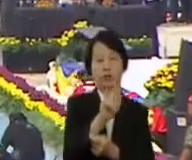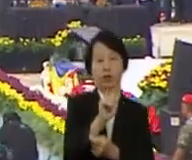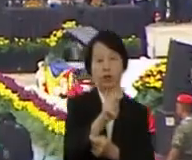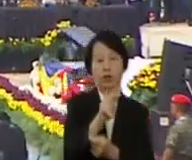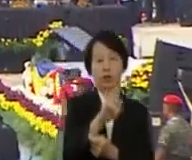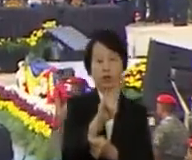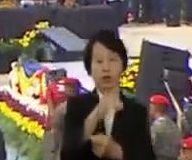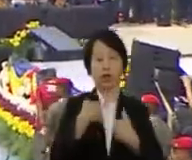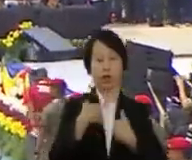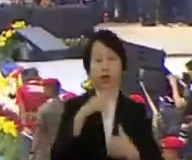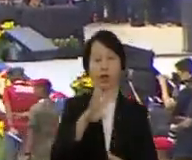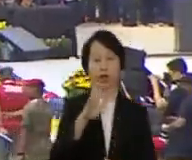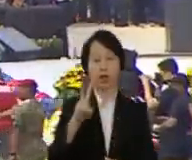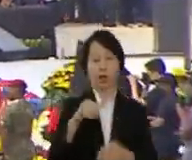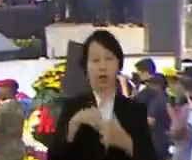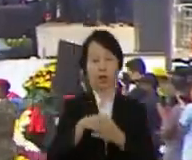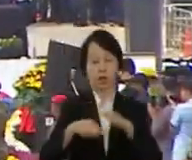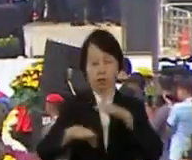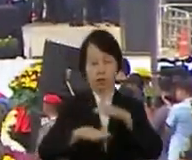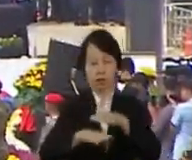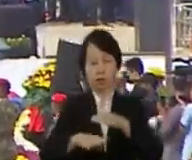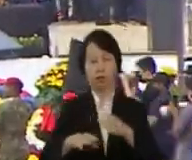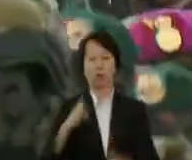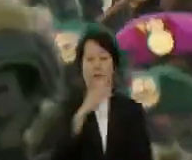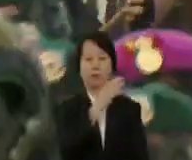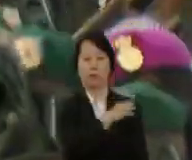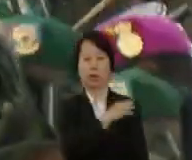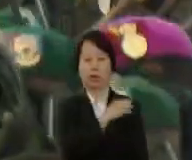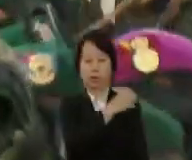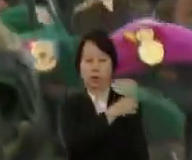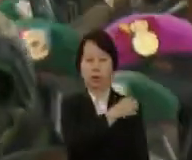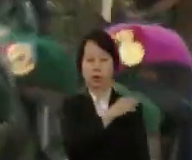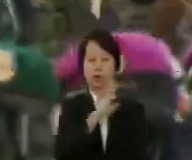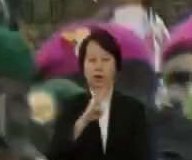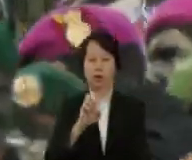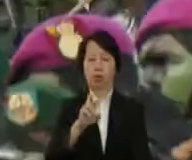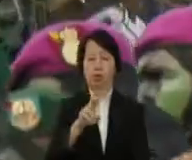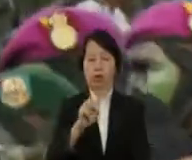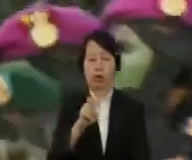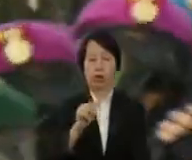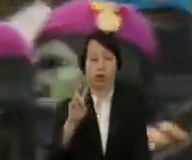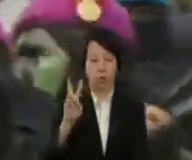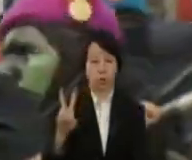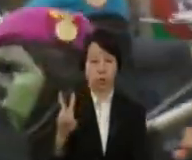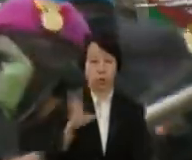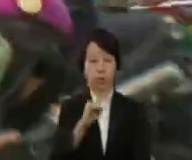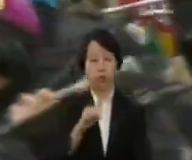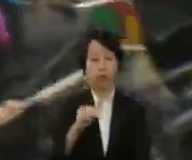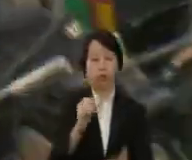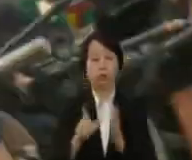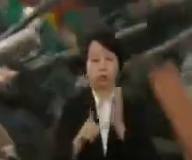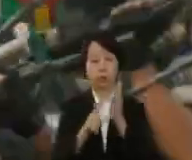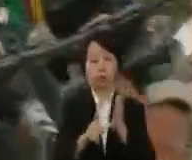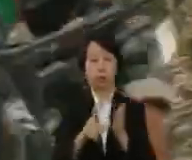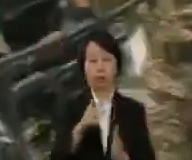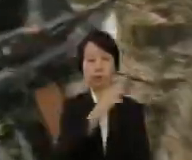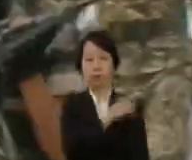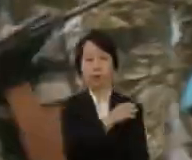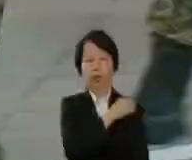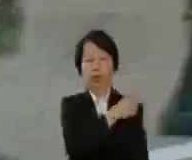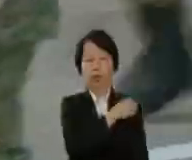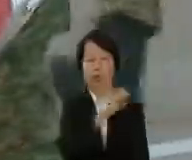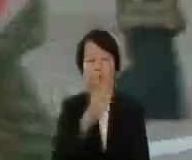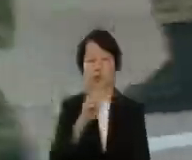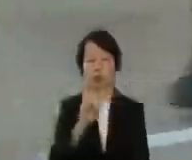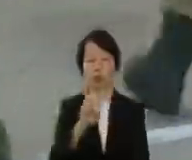dengan kekuatan 47 anggota di bawah pimpinan Drum Major Pegawai Warren 2 Azrul Hafiz bin Jamaluddin dibantu Drum Major Pegawai